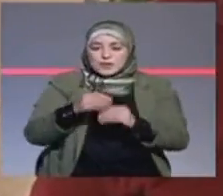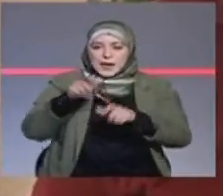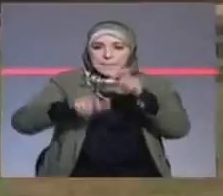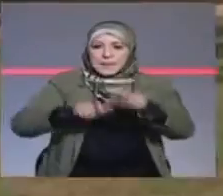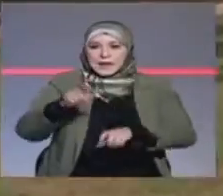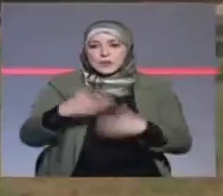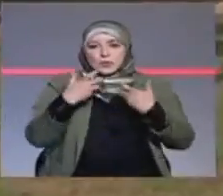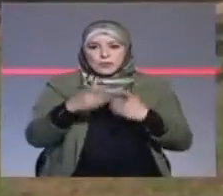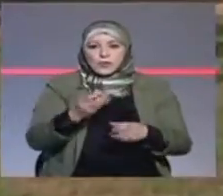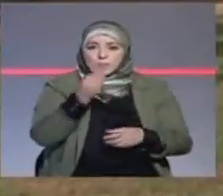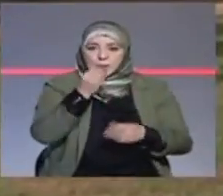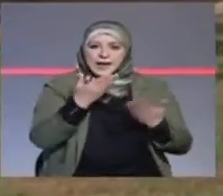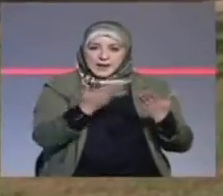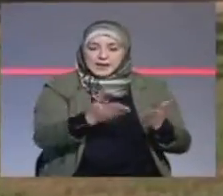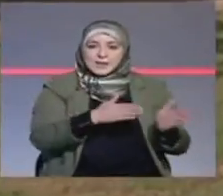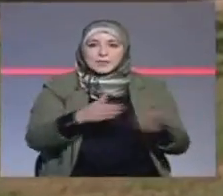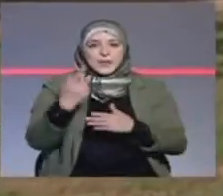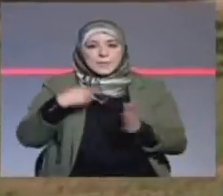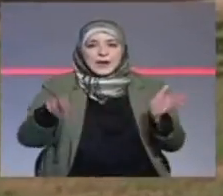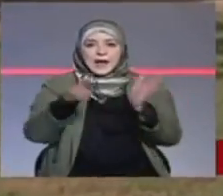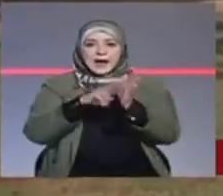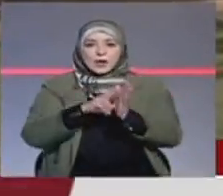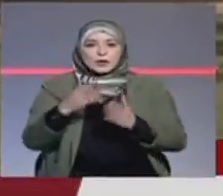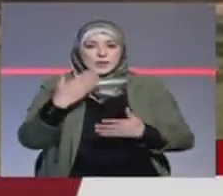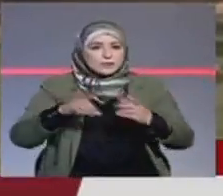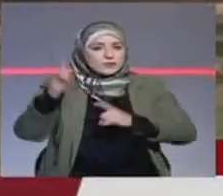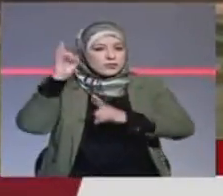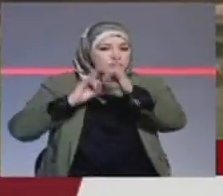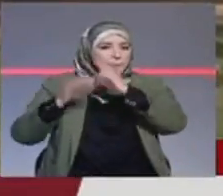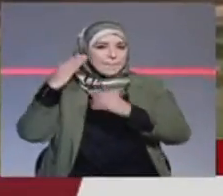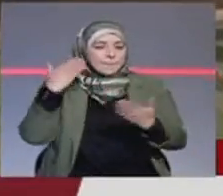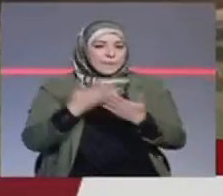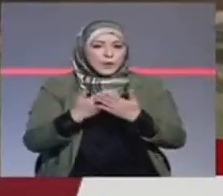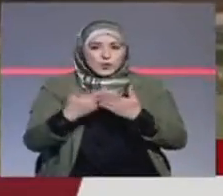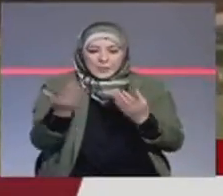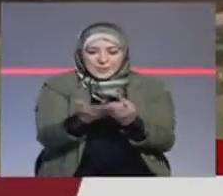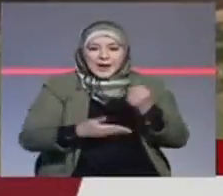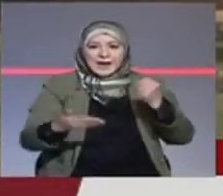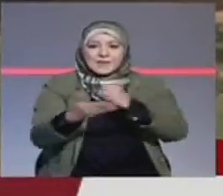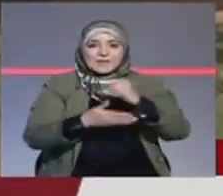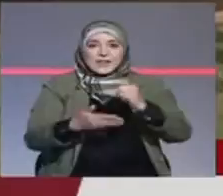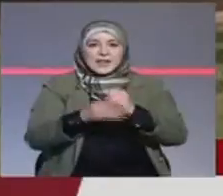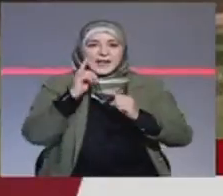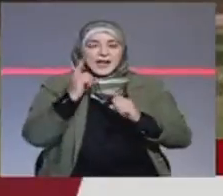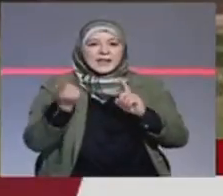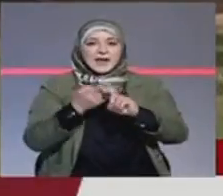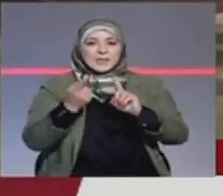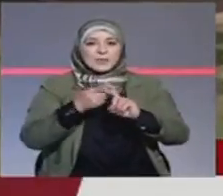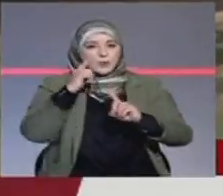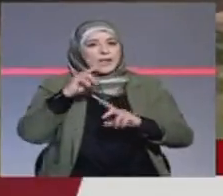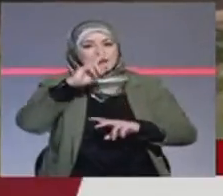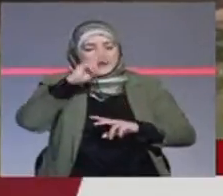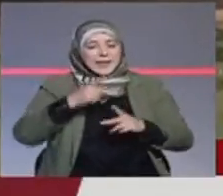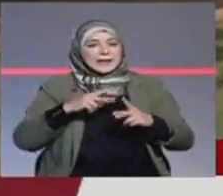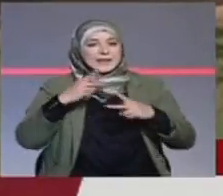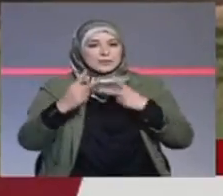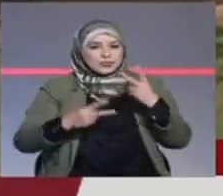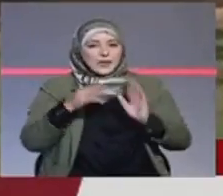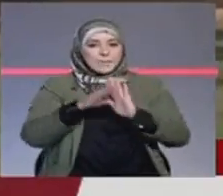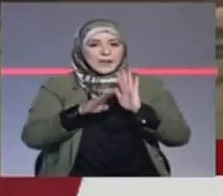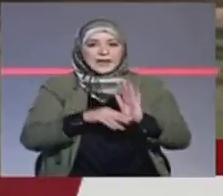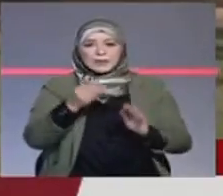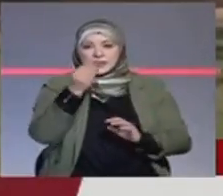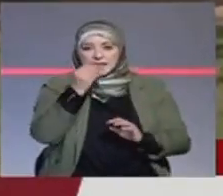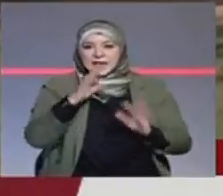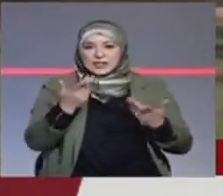هذا. بالعودة إلى موروثنا المعرفي المحلي حول التعاطي، وبحتى تغيير عاداتنا الغذائية،